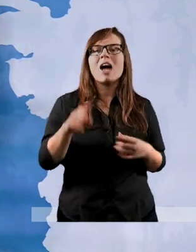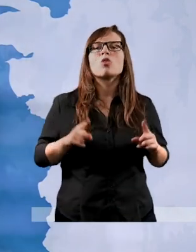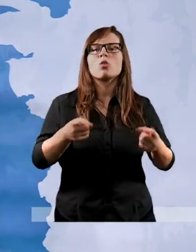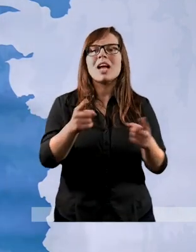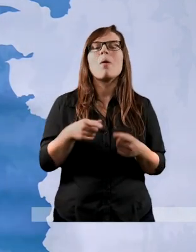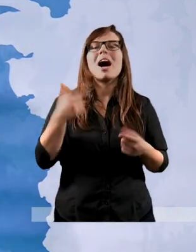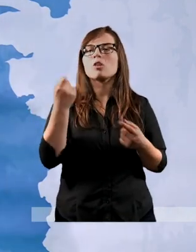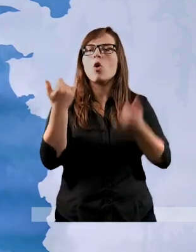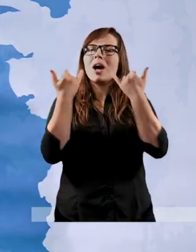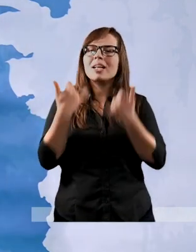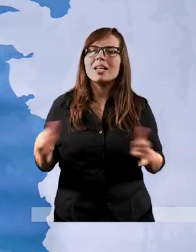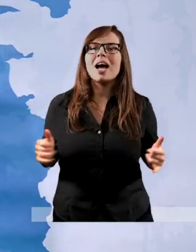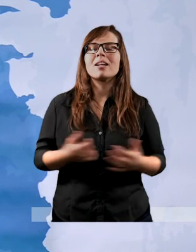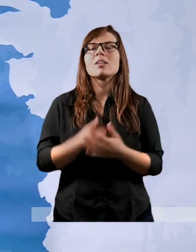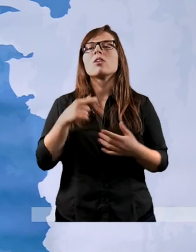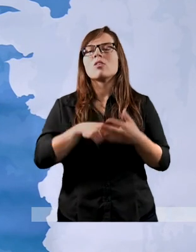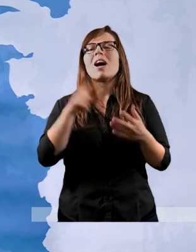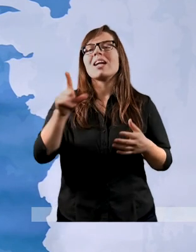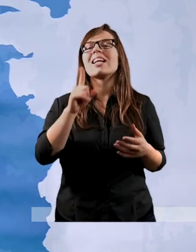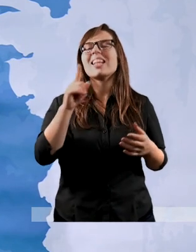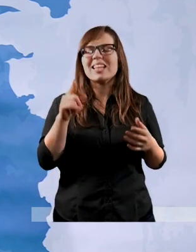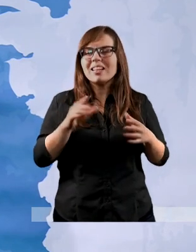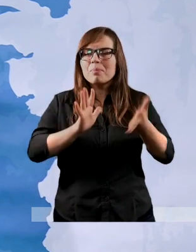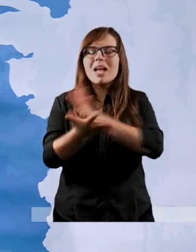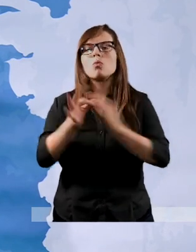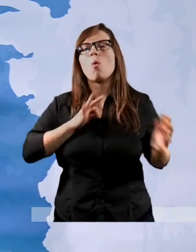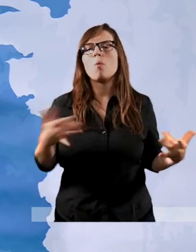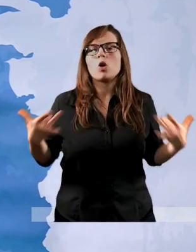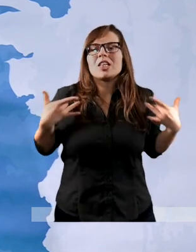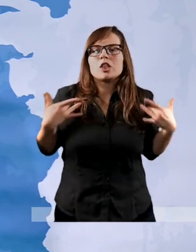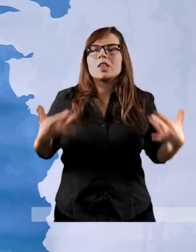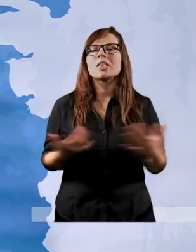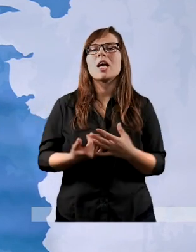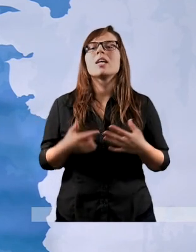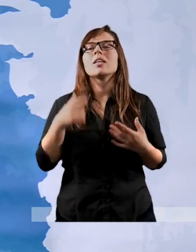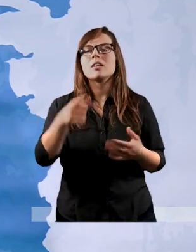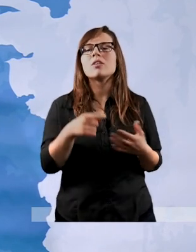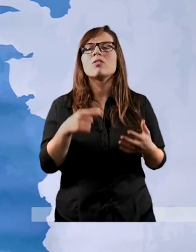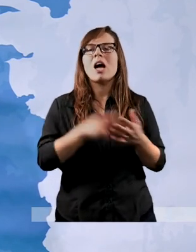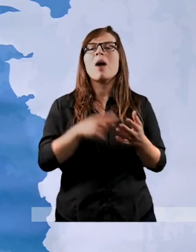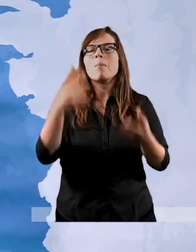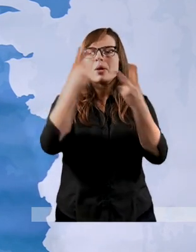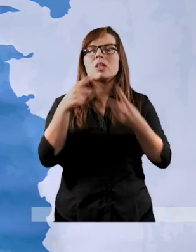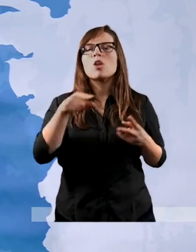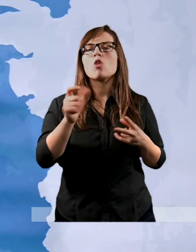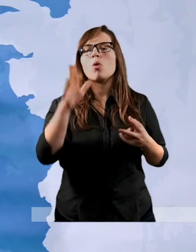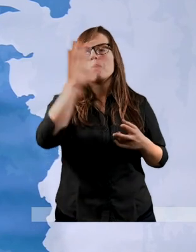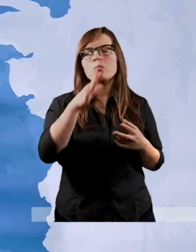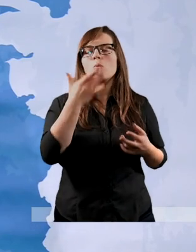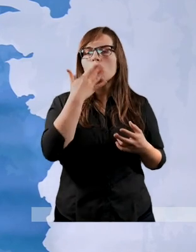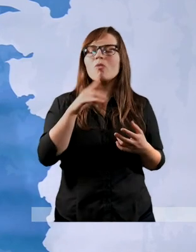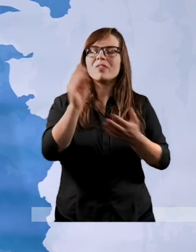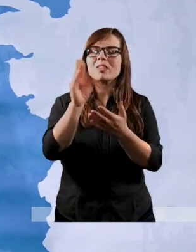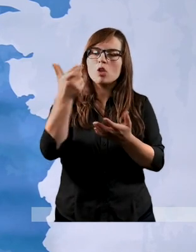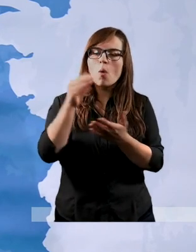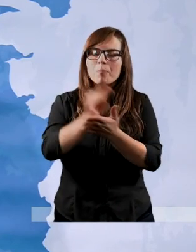to działa nieco inaczej. I to naprawdę zrewolucjonizowało moje życie, bo to działa tak. I przeczytajcie to, co mówi Pan Jezus,